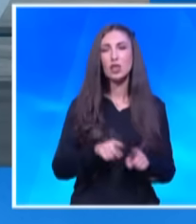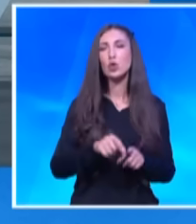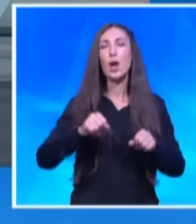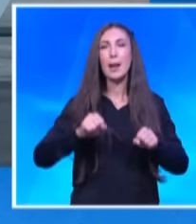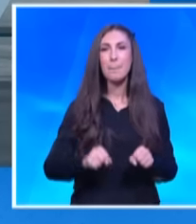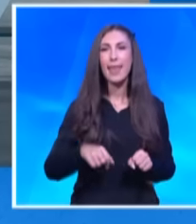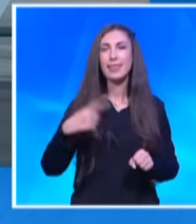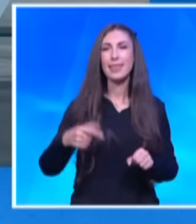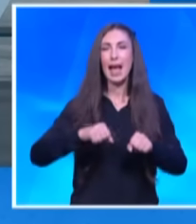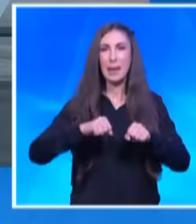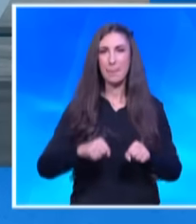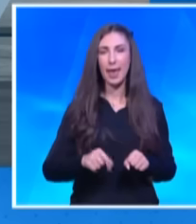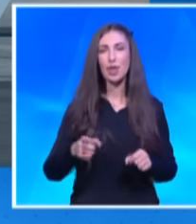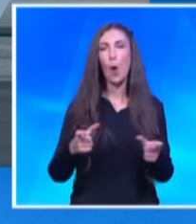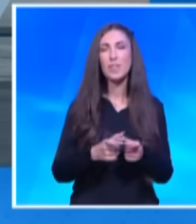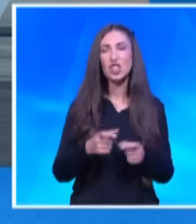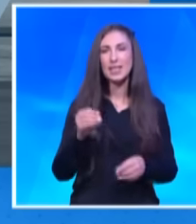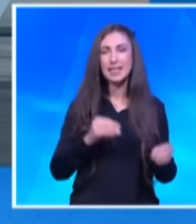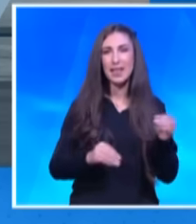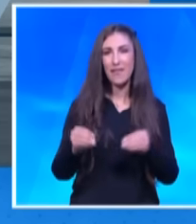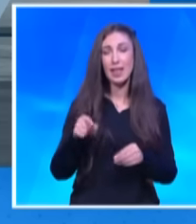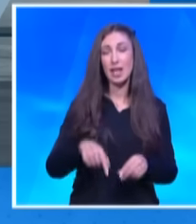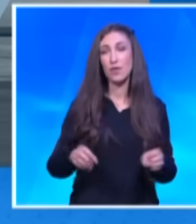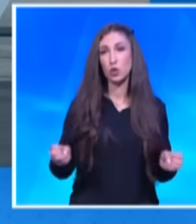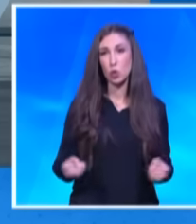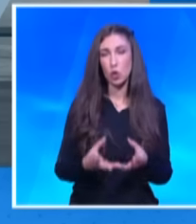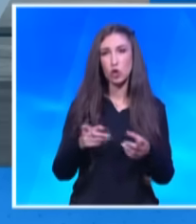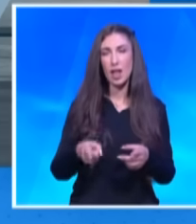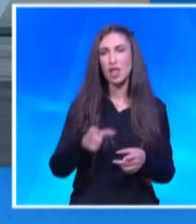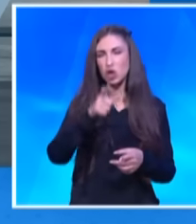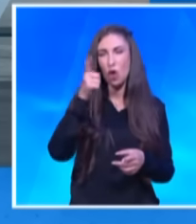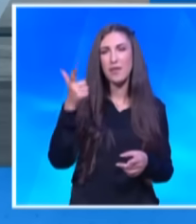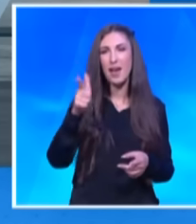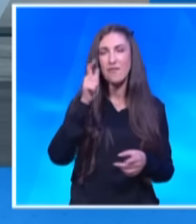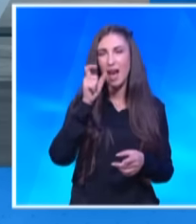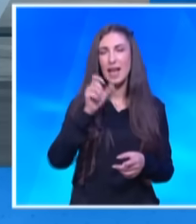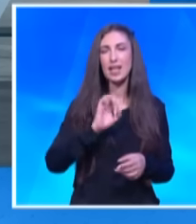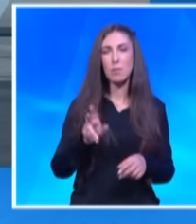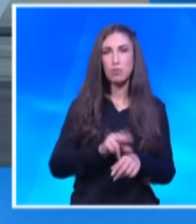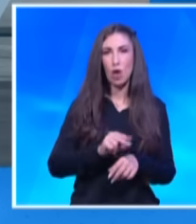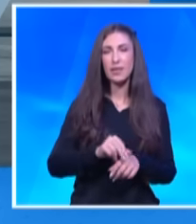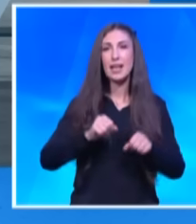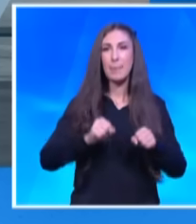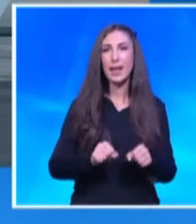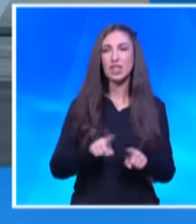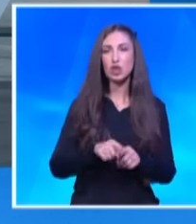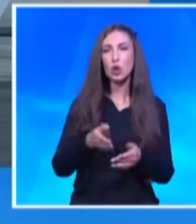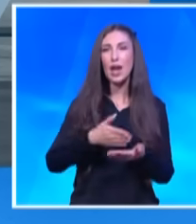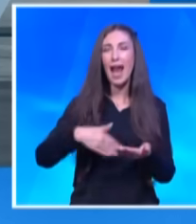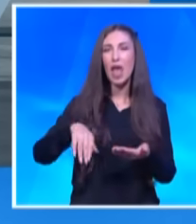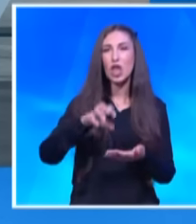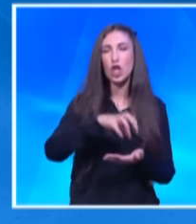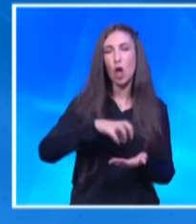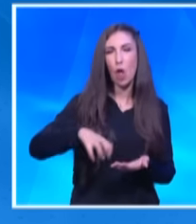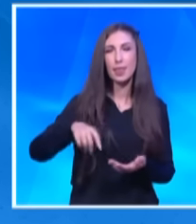на кметства. Общински съветници, а в случая навиждате София, Варна и Пловдив и кметове на райони.